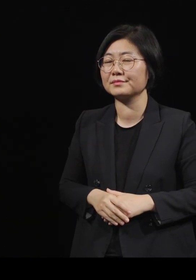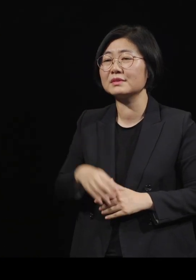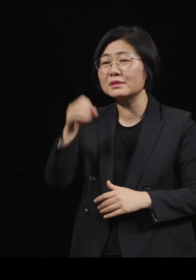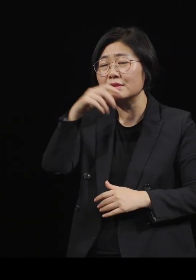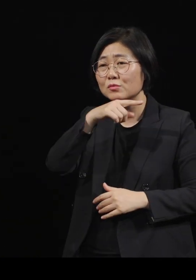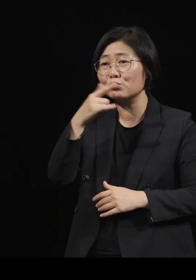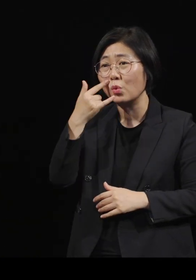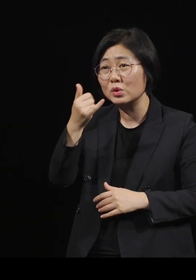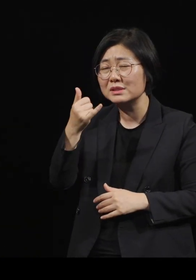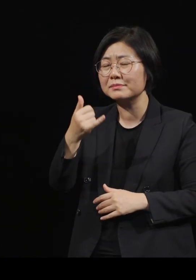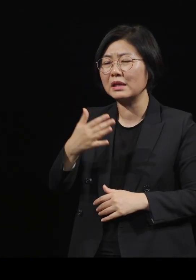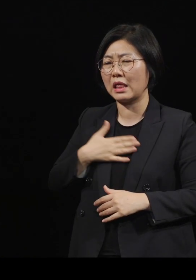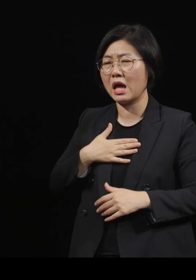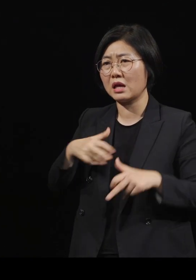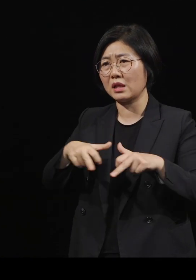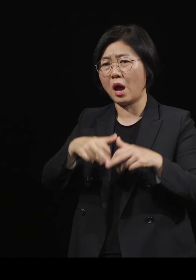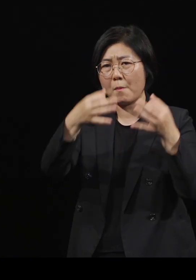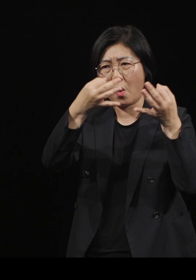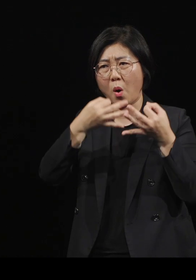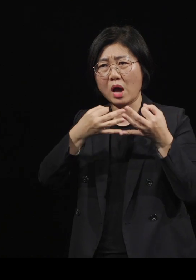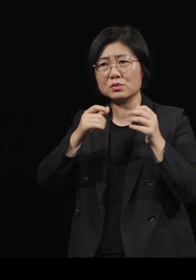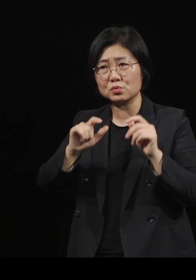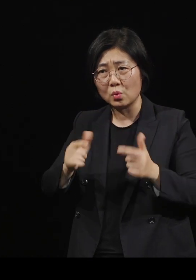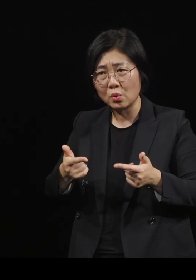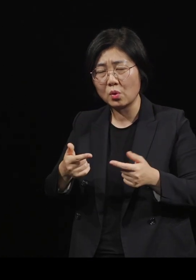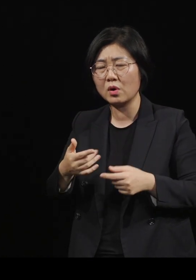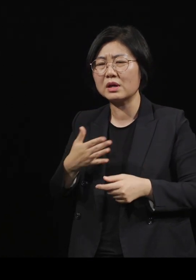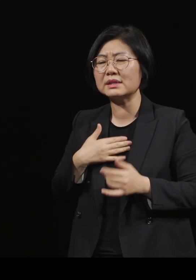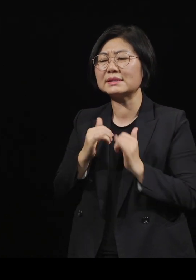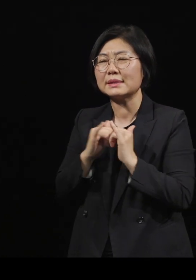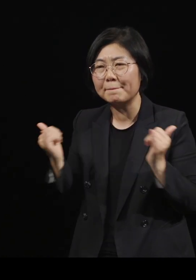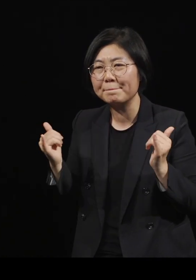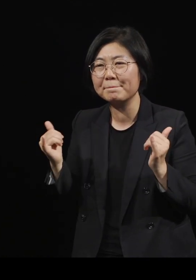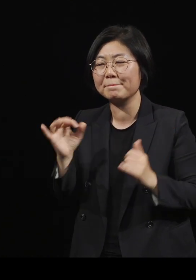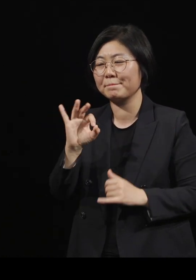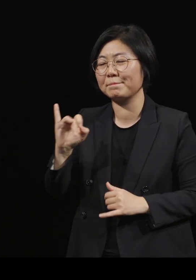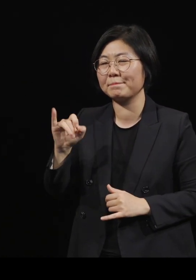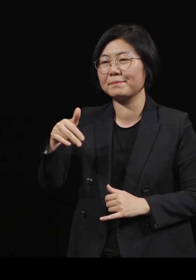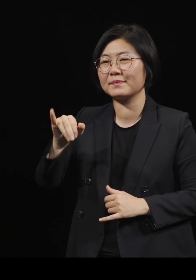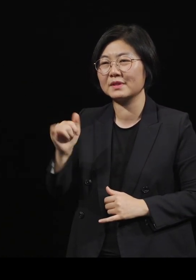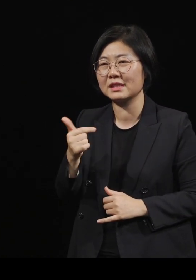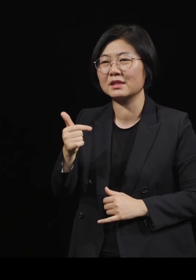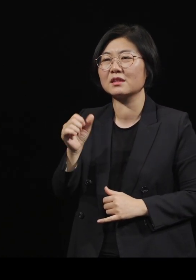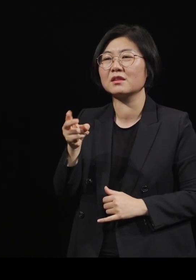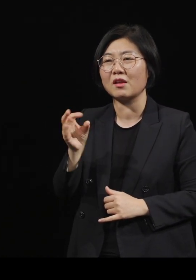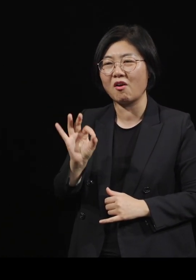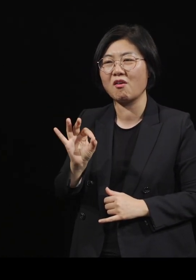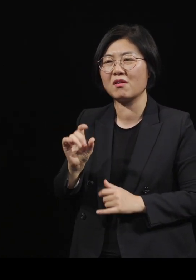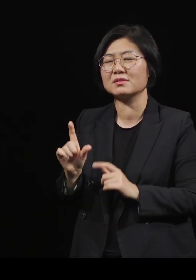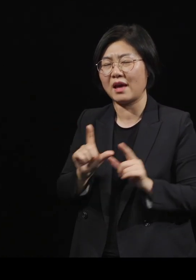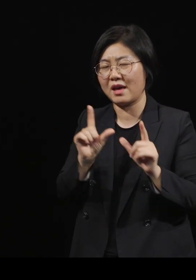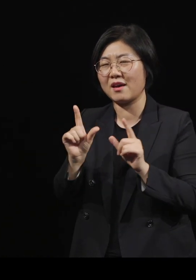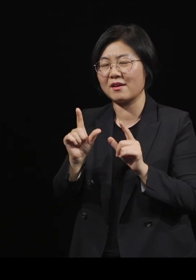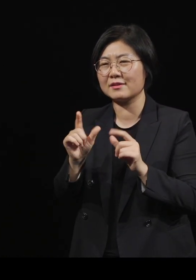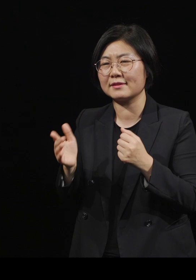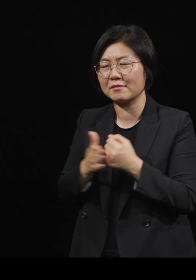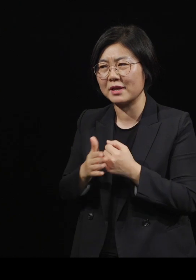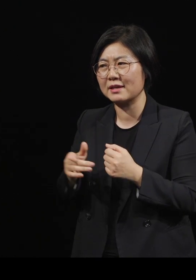저희 부모님은 제가 장애인이 아니라 인간 이진영으로 살기를 바라셨고,